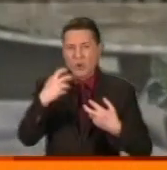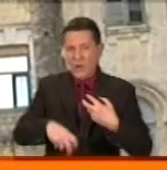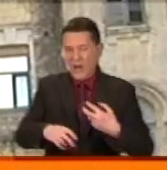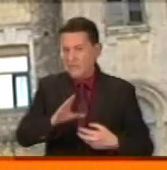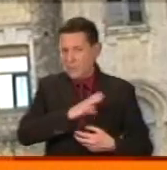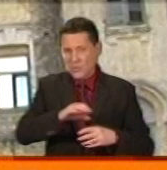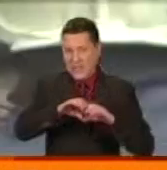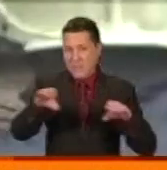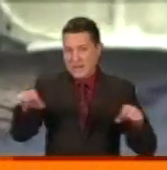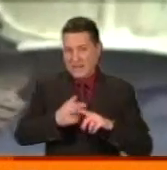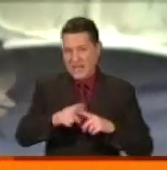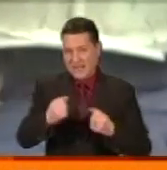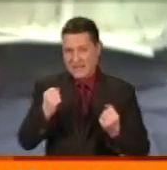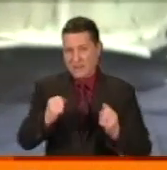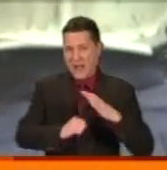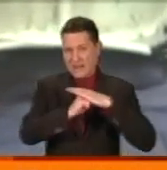тримали